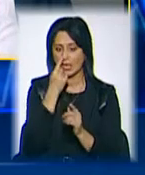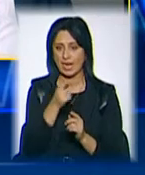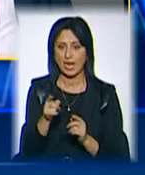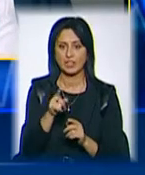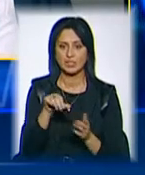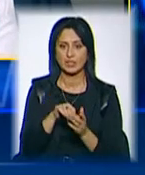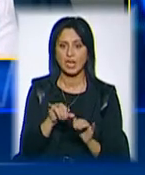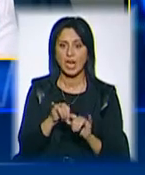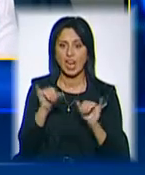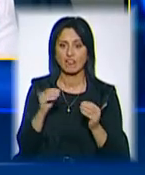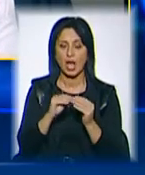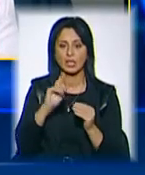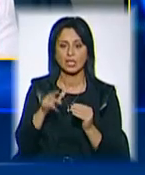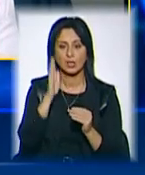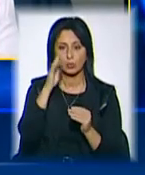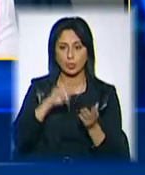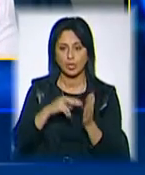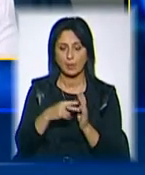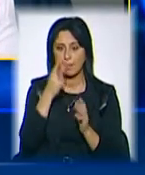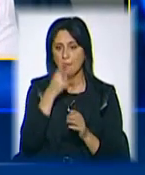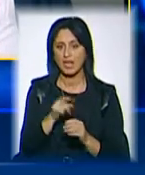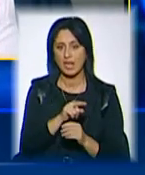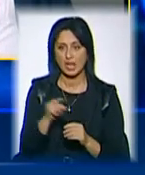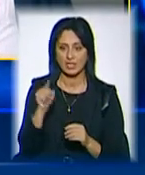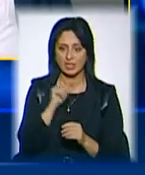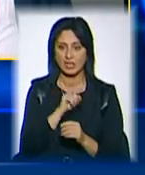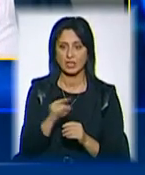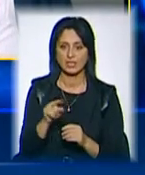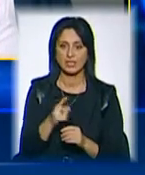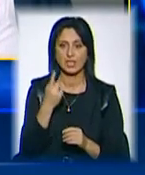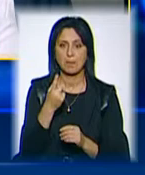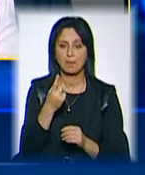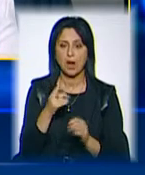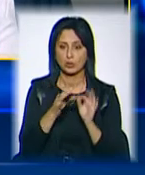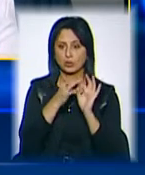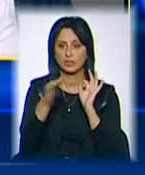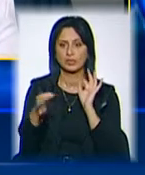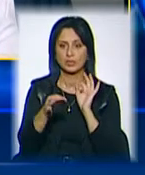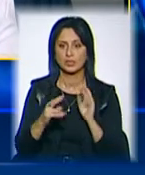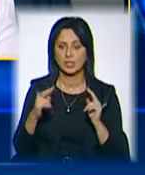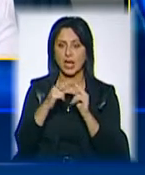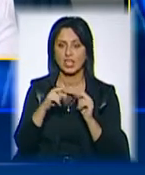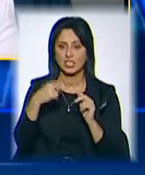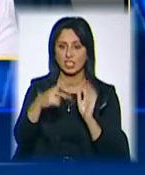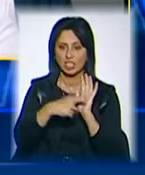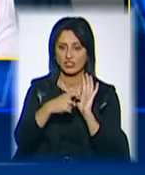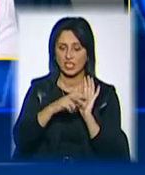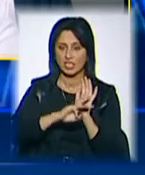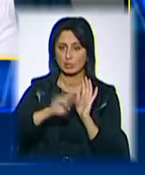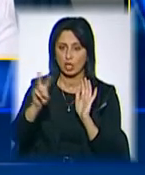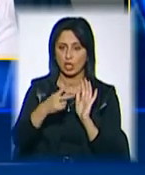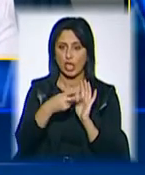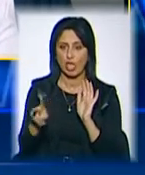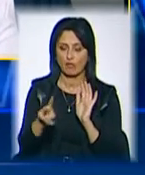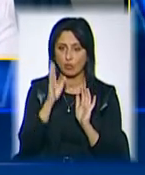თქვენ წარადგინეთ განვითარების 10-წლიანი გეგმა, რომლის მიხედვითაც მარტო გადამცემი ინფრასტრუქტურის განვითარებაში 700 მილიონი ევრო